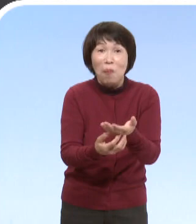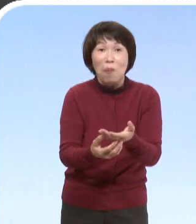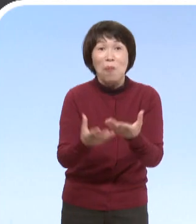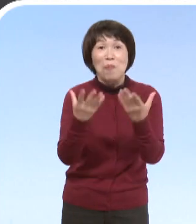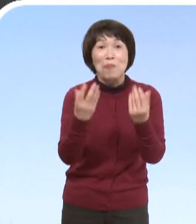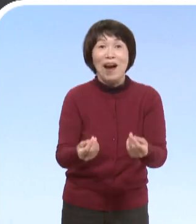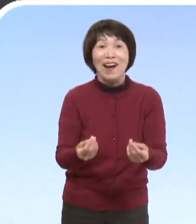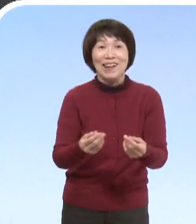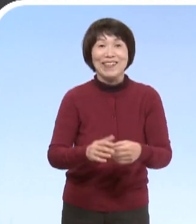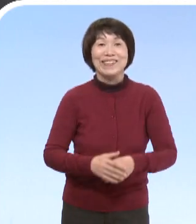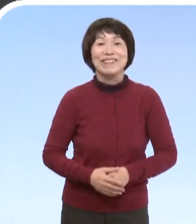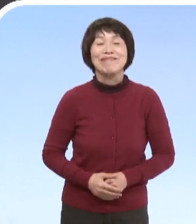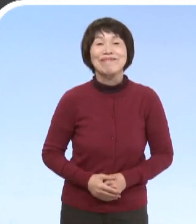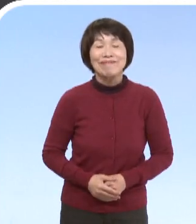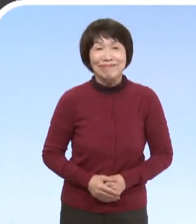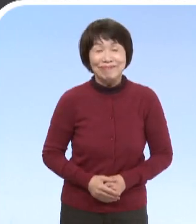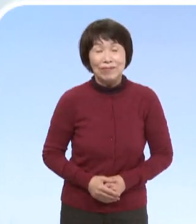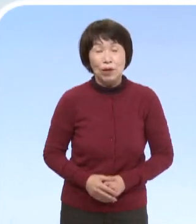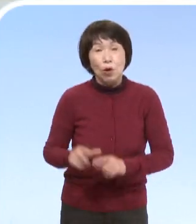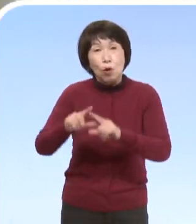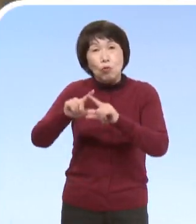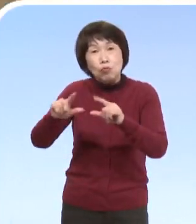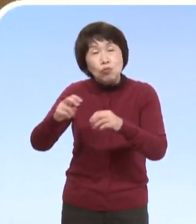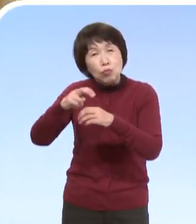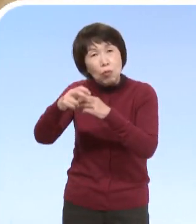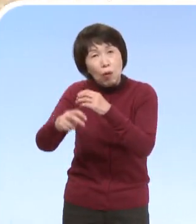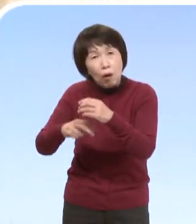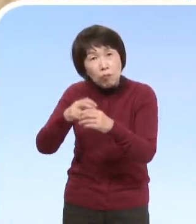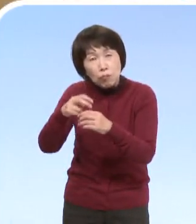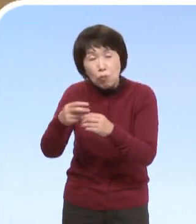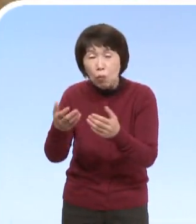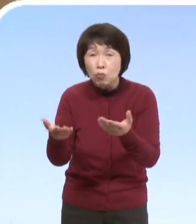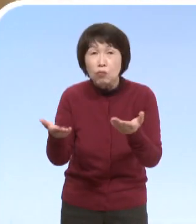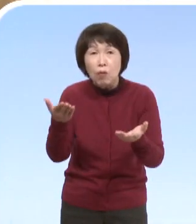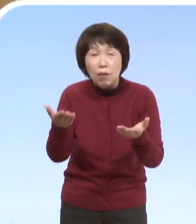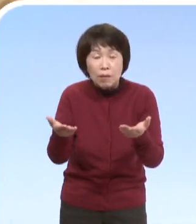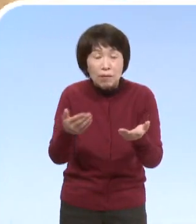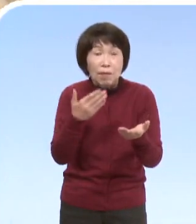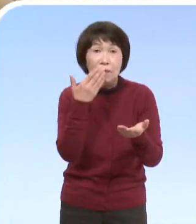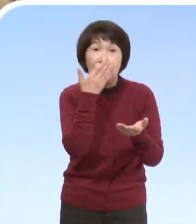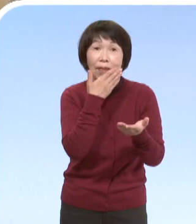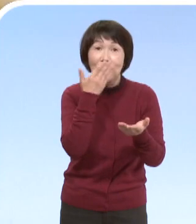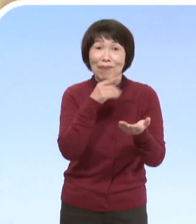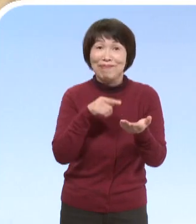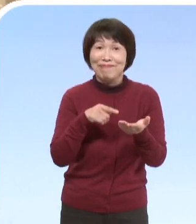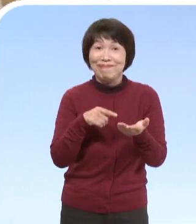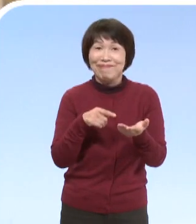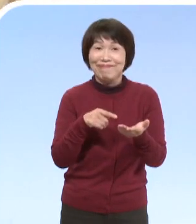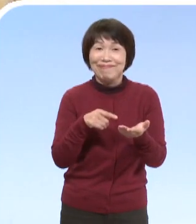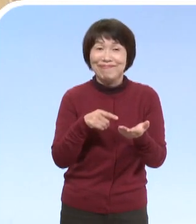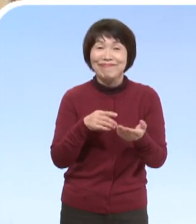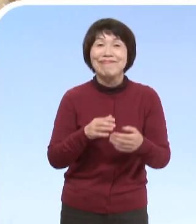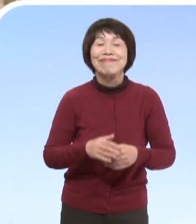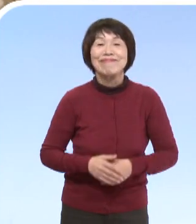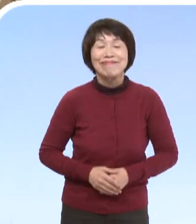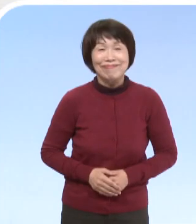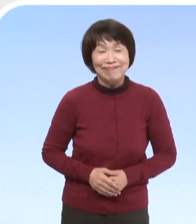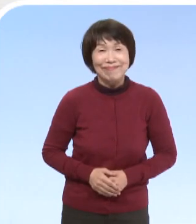はい、炊き上がりました。 普通のかんぴょうのイメージよりももっと甘い感じがすると思います